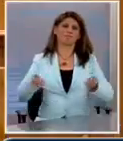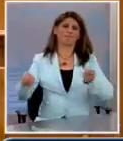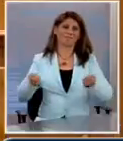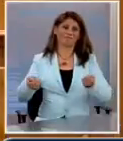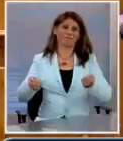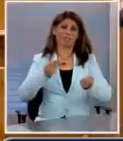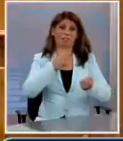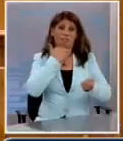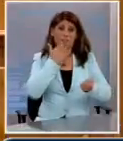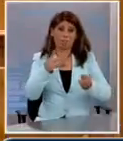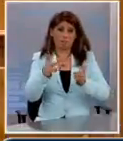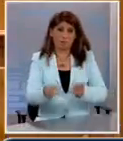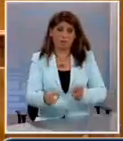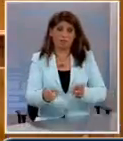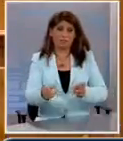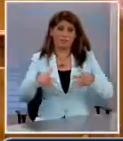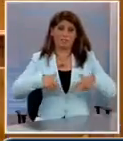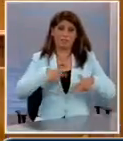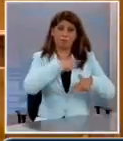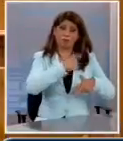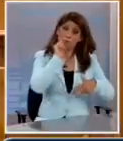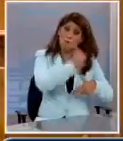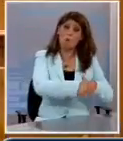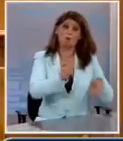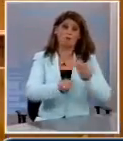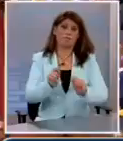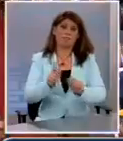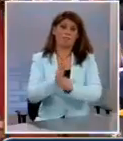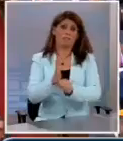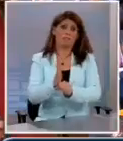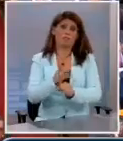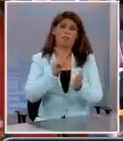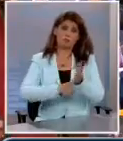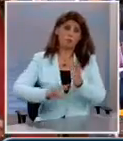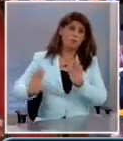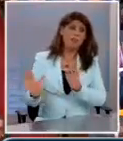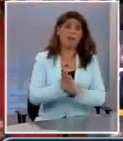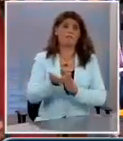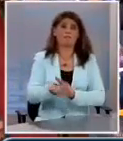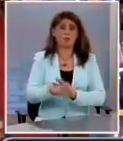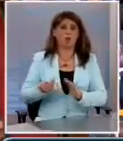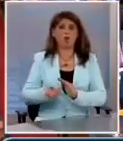μπορείτε καν να αποτρέψετε την καταστροφή που εσείς ο ίδιος προκαλείτε. Γι' αυτό πρέπει να φύγετε μια ώρα αρχίτερα.